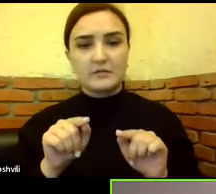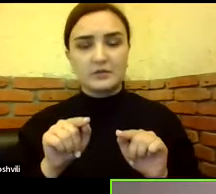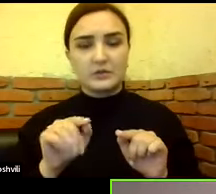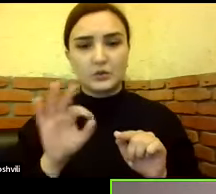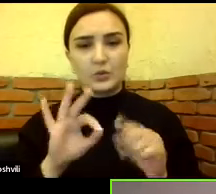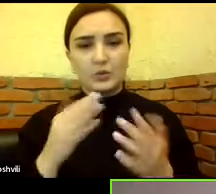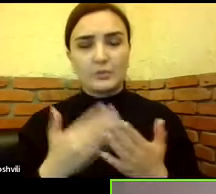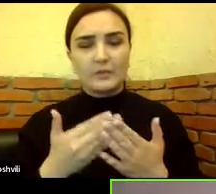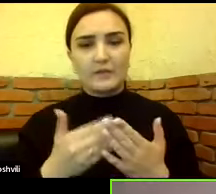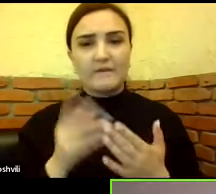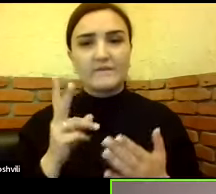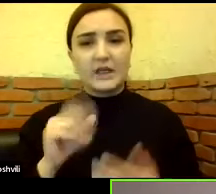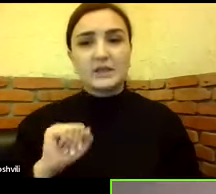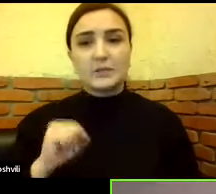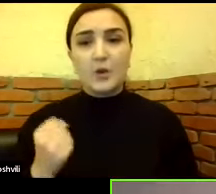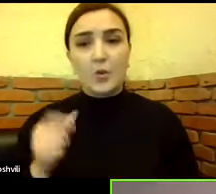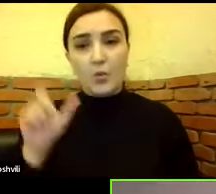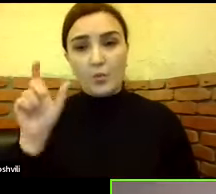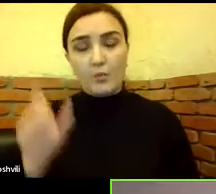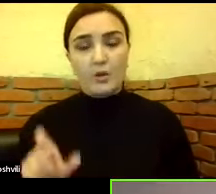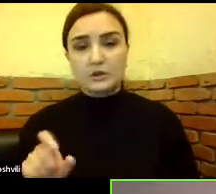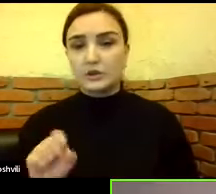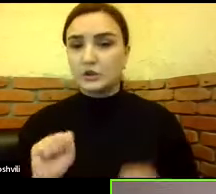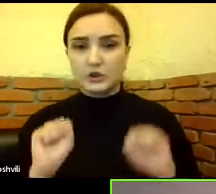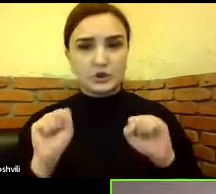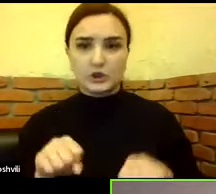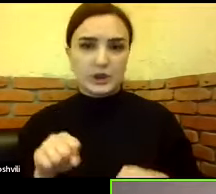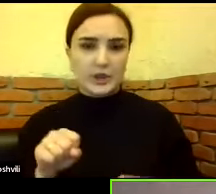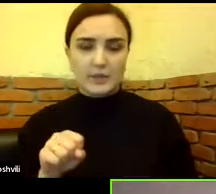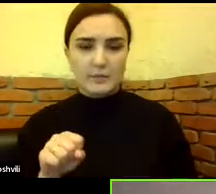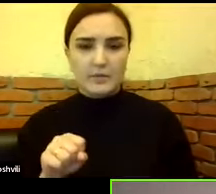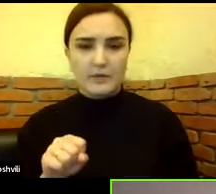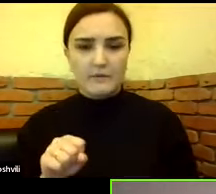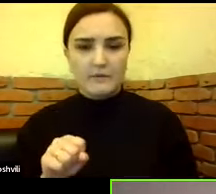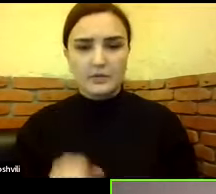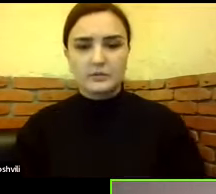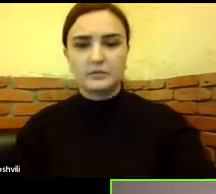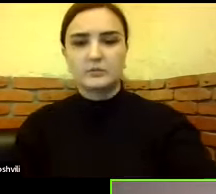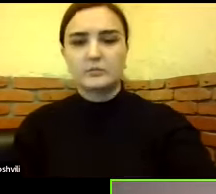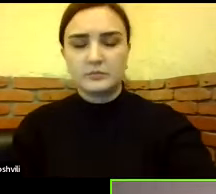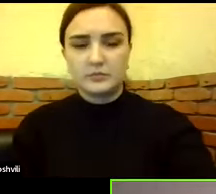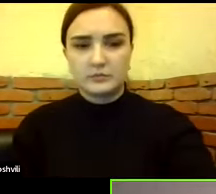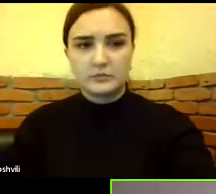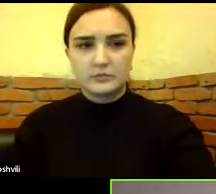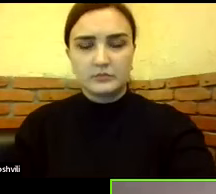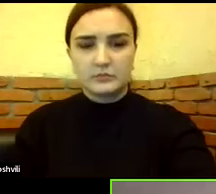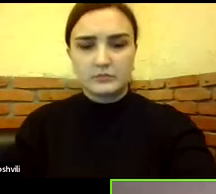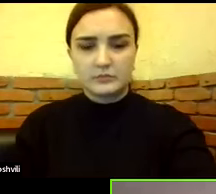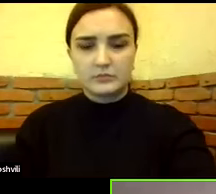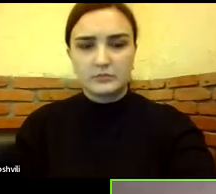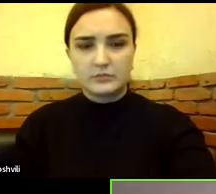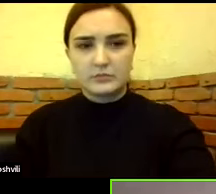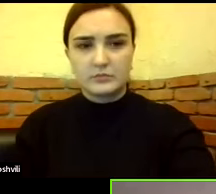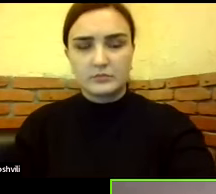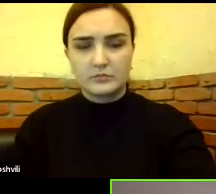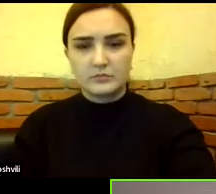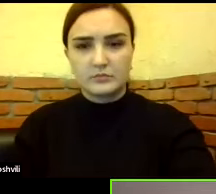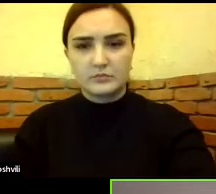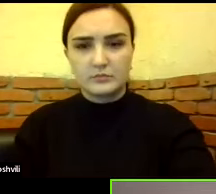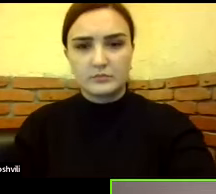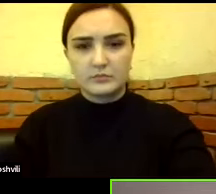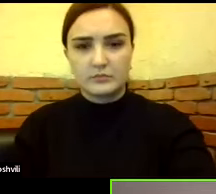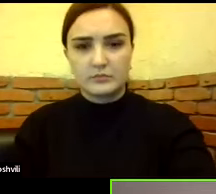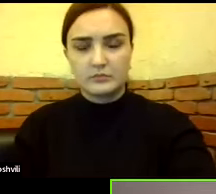მაგალითად ვიღაც მეგობართან შეიძლება არ ვიფიქრო იმაზე, აი რომ მივალ იქ, დამხვდება თუ არა კიბე.